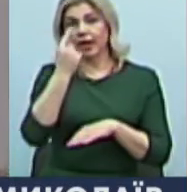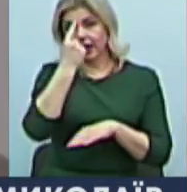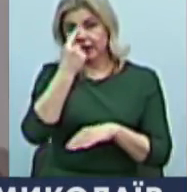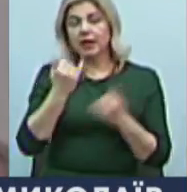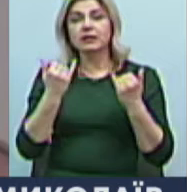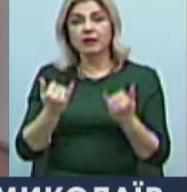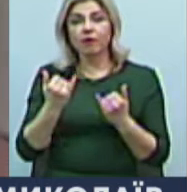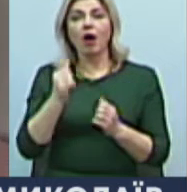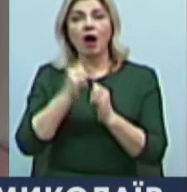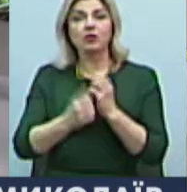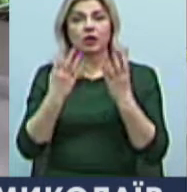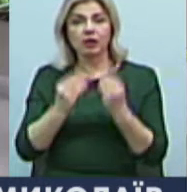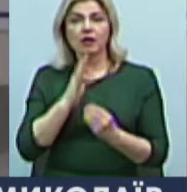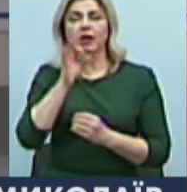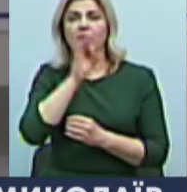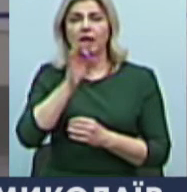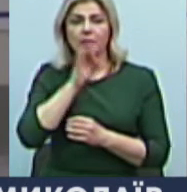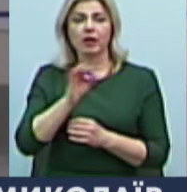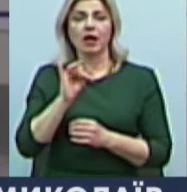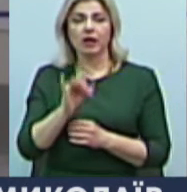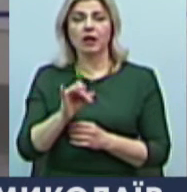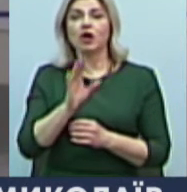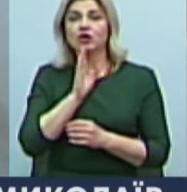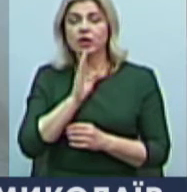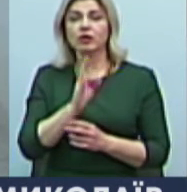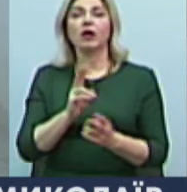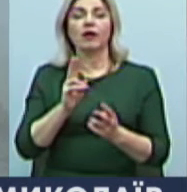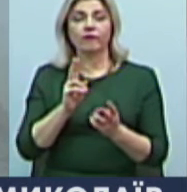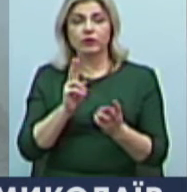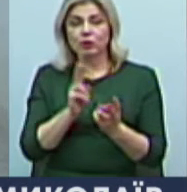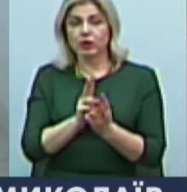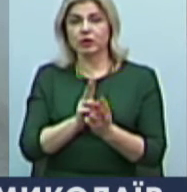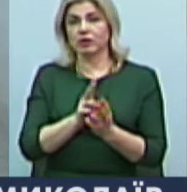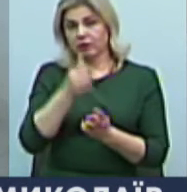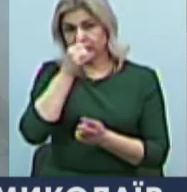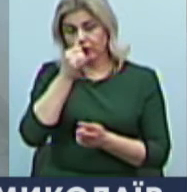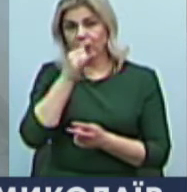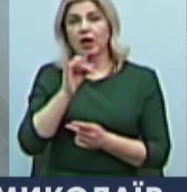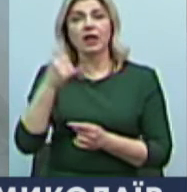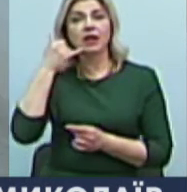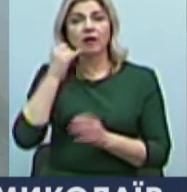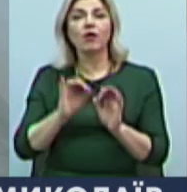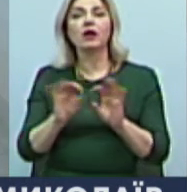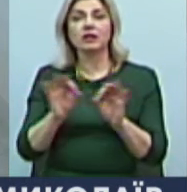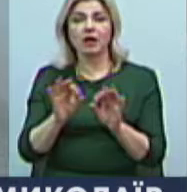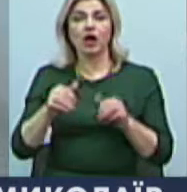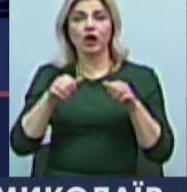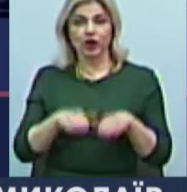які підтримують пересаджений орган. Через погане самопочуття жінки зустрітися з нею не вдалося. Телефоном прокоментувала рішення Верховної